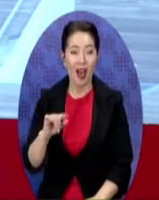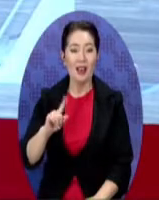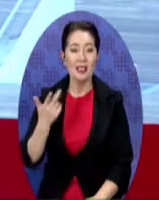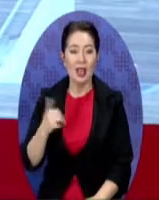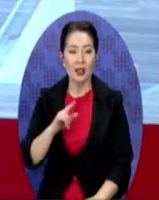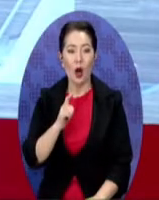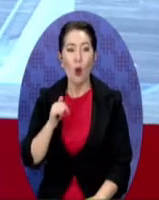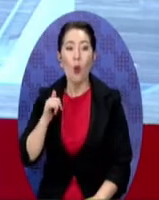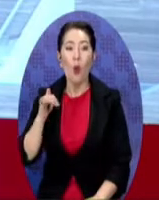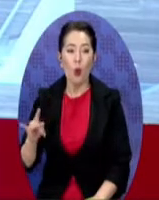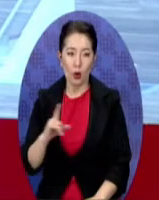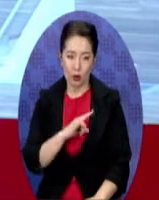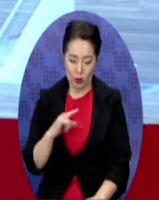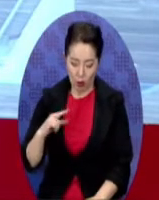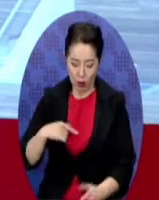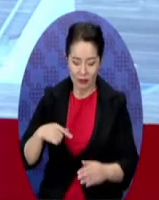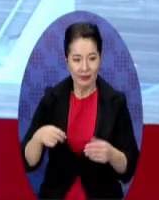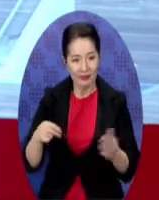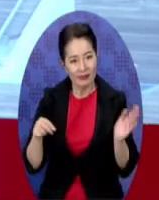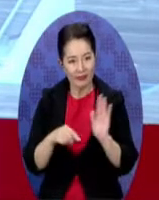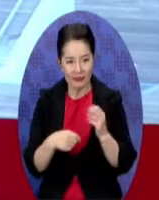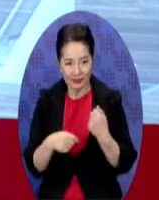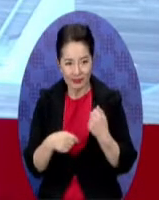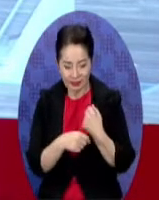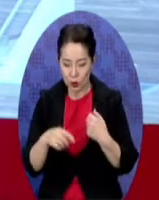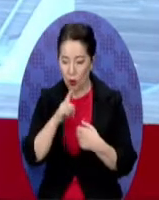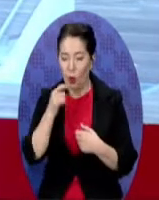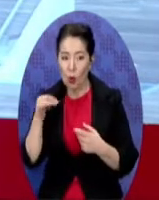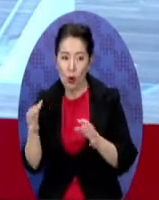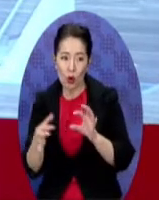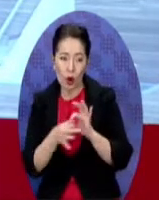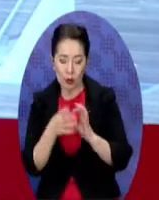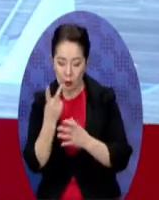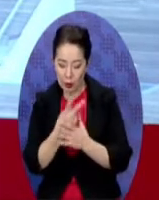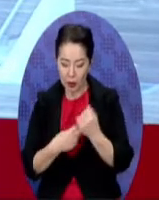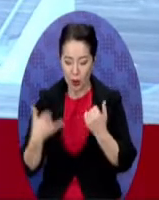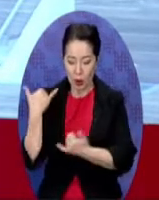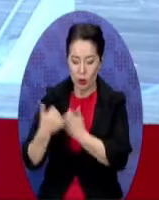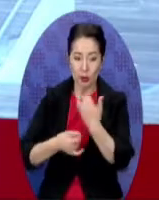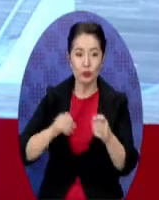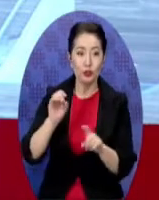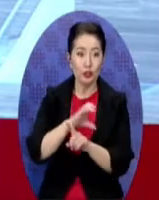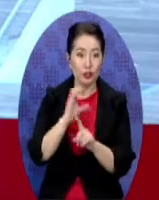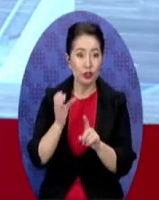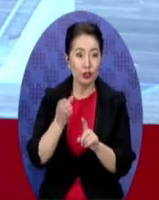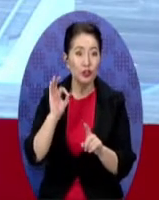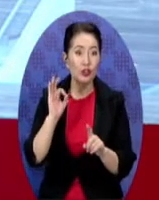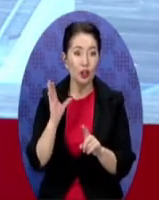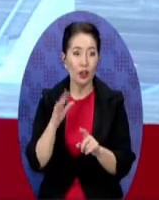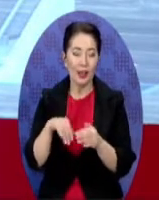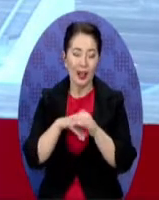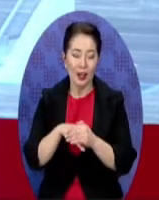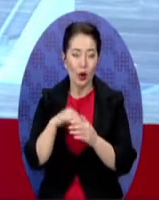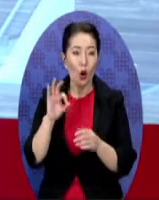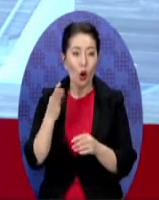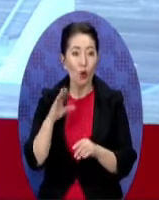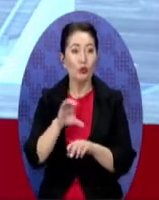урлаж, Төв Халхын исгэрээ жонон хуурийн татлагатайгаа хослуулан, уламжлалт өв соёлоо хадгалж яваа Цэрэнжигмэд буурайгийн талаар